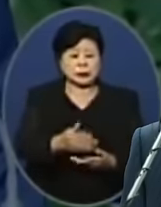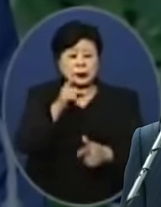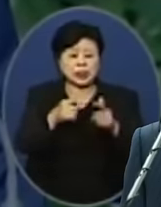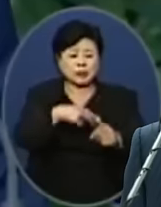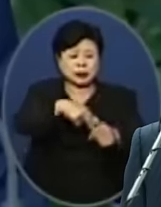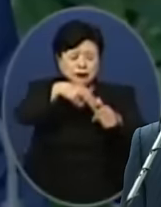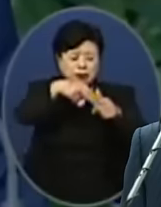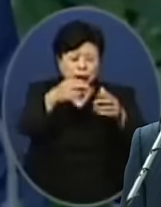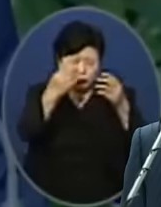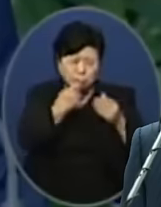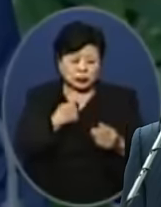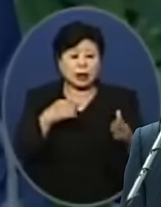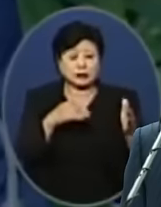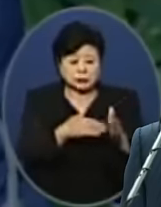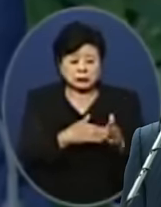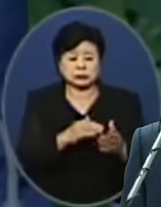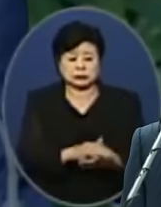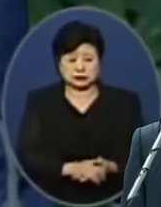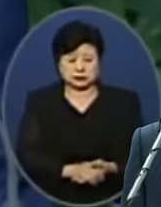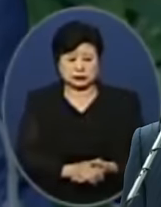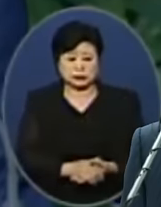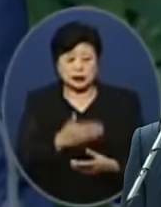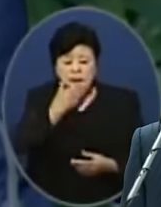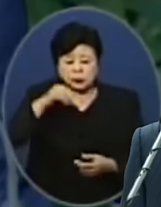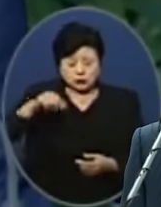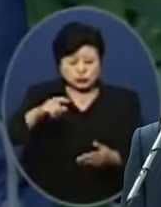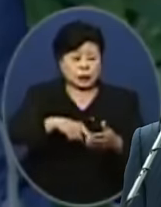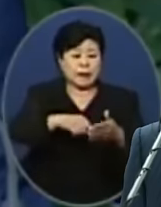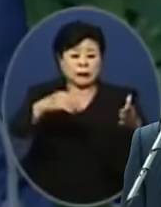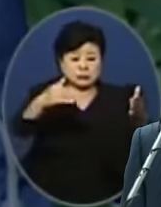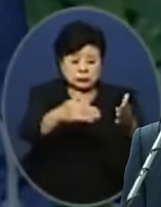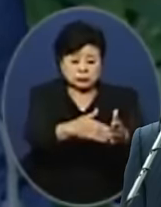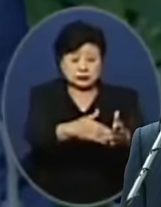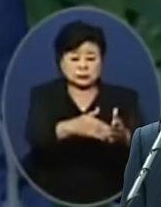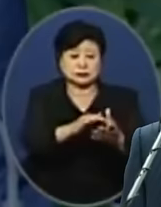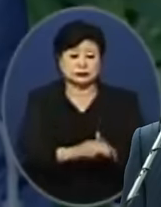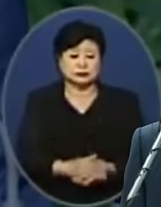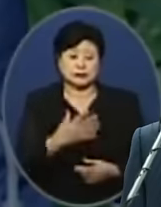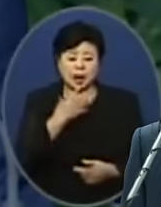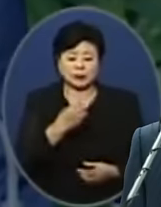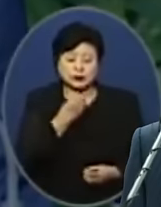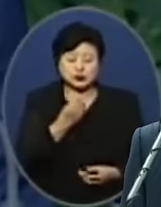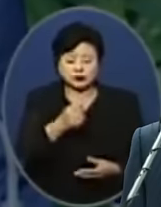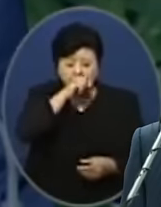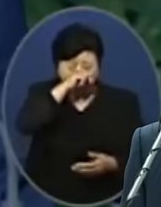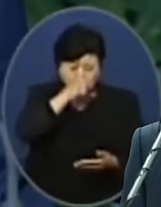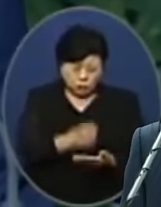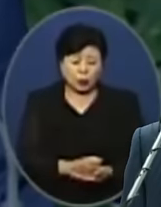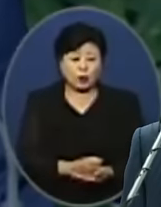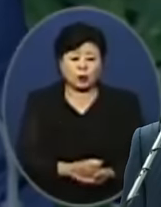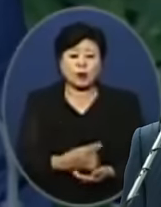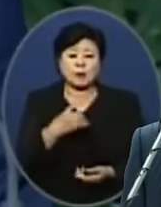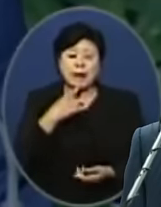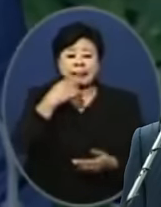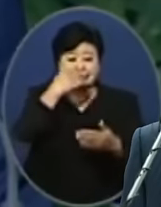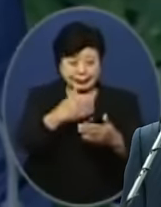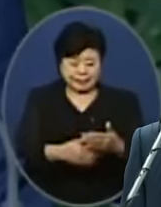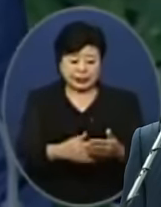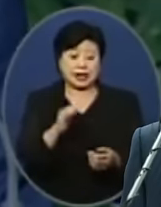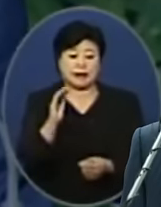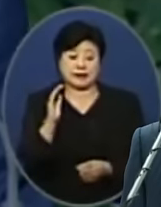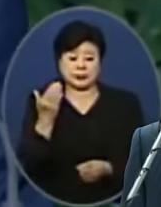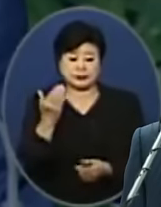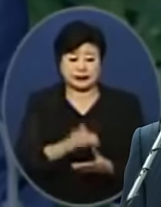매달려 고통을 당했으신 저주를 청산했으므로 아브라함의 복과 형통밖에는 우리에게 남은 것이